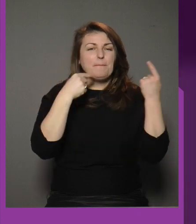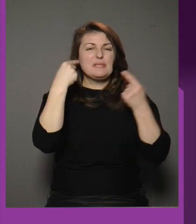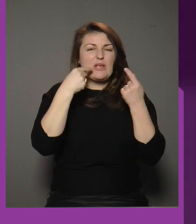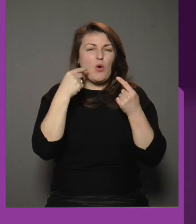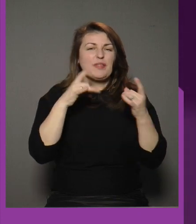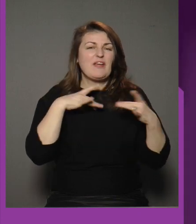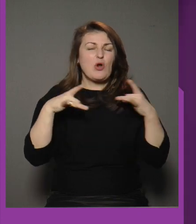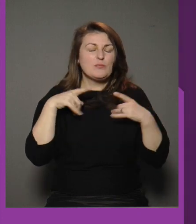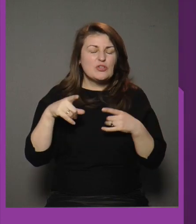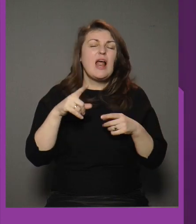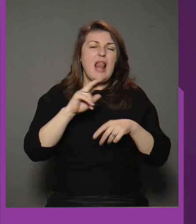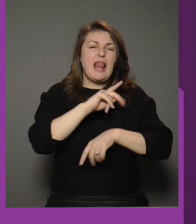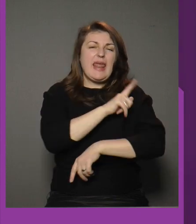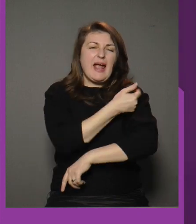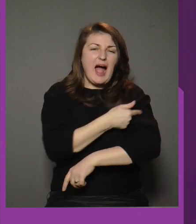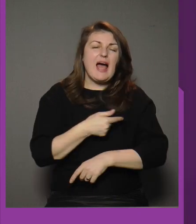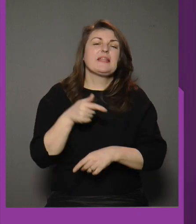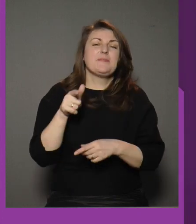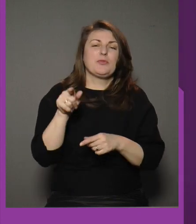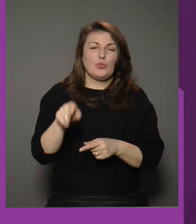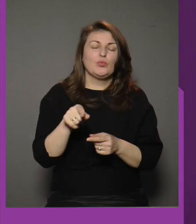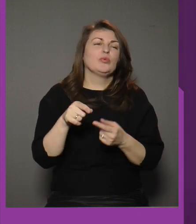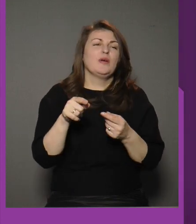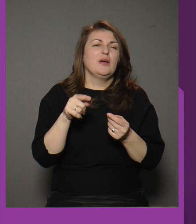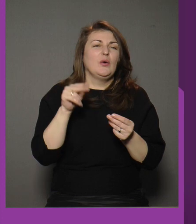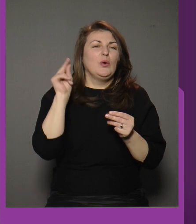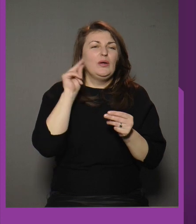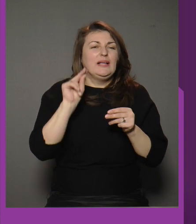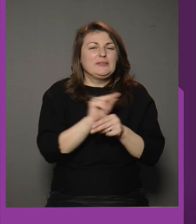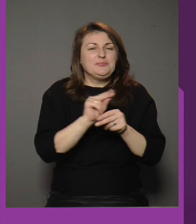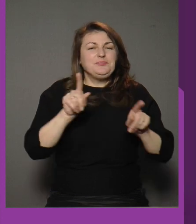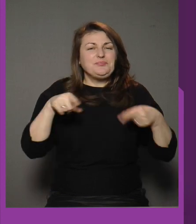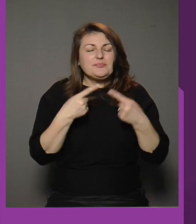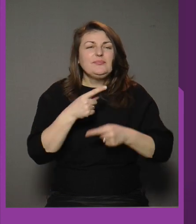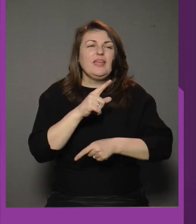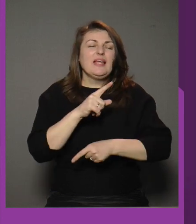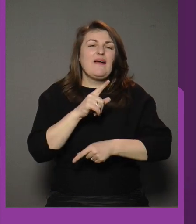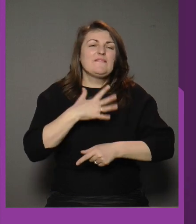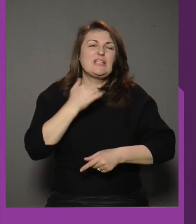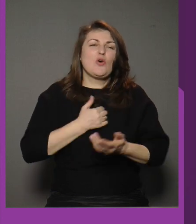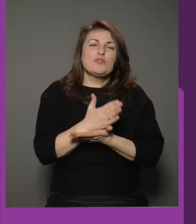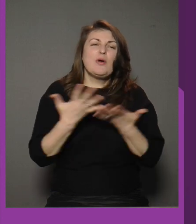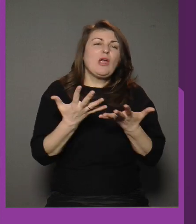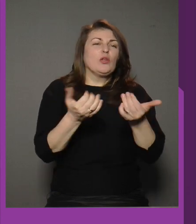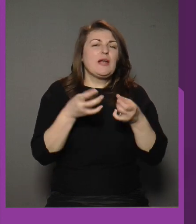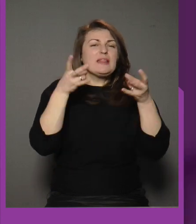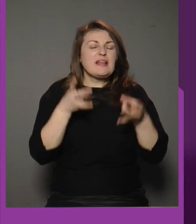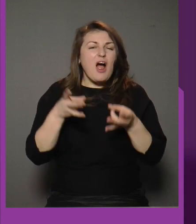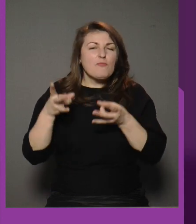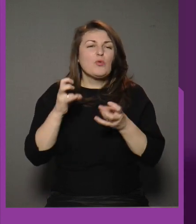у нейрореабілітаційному відділенні. Тут проходять реабілітацію військовослужбовців, які отримали травми на